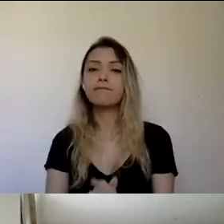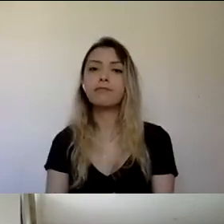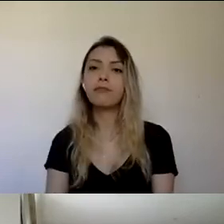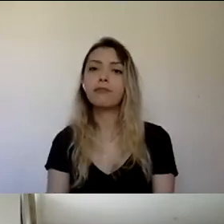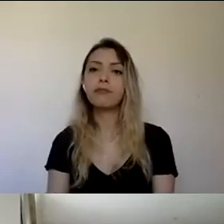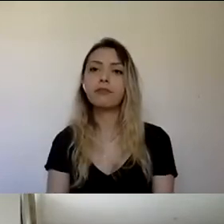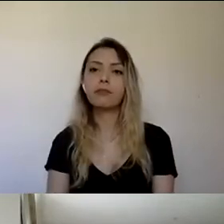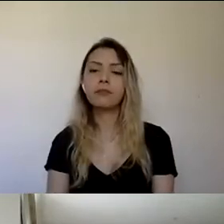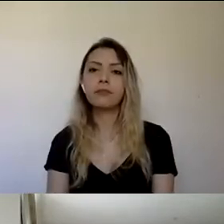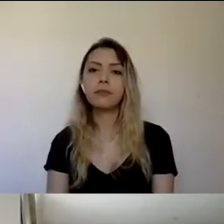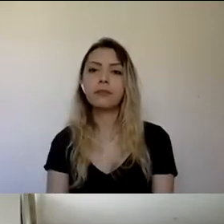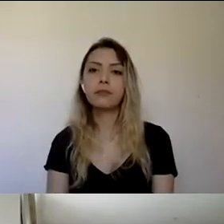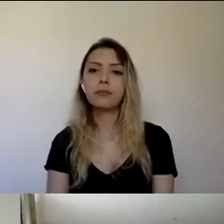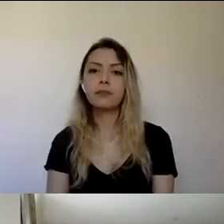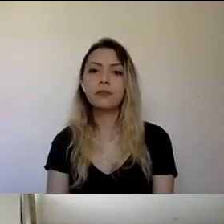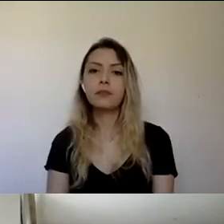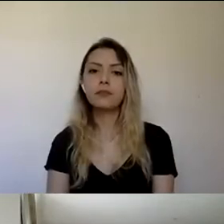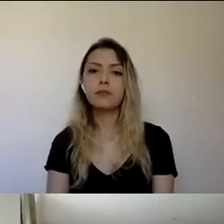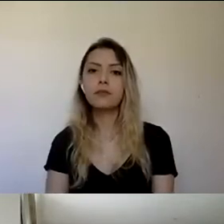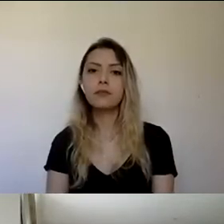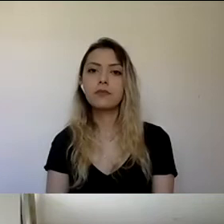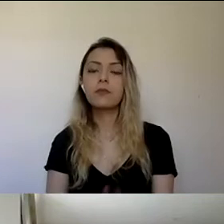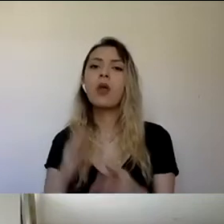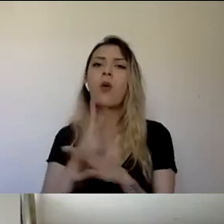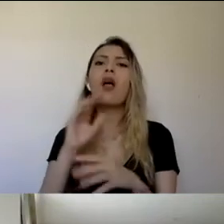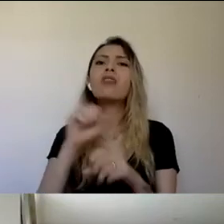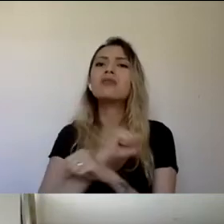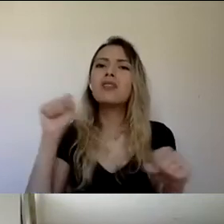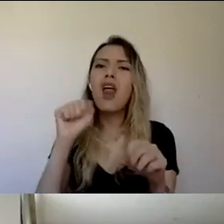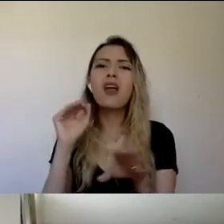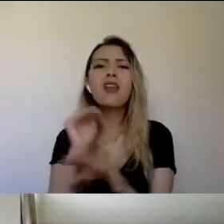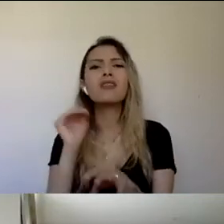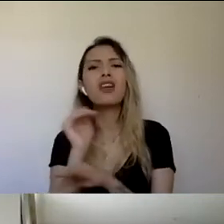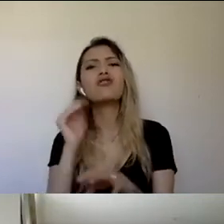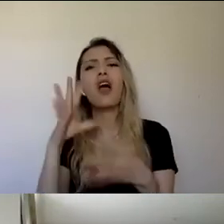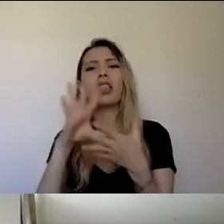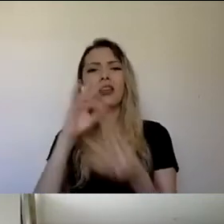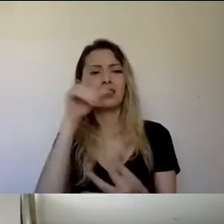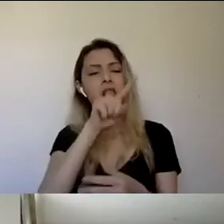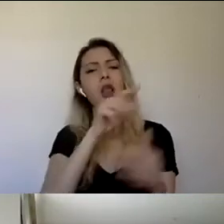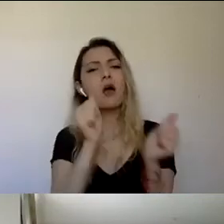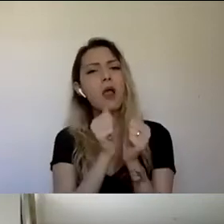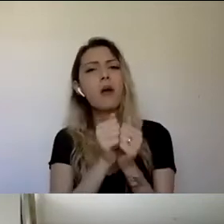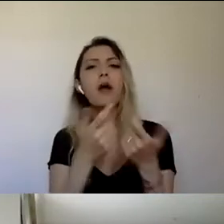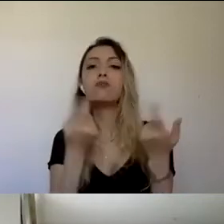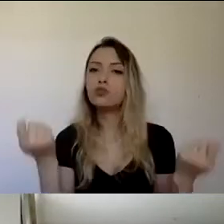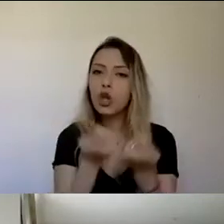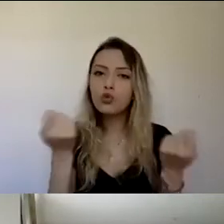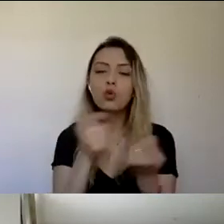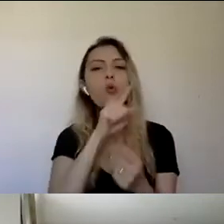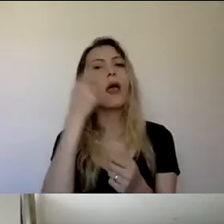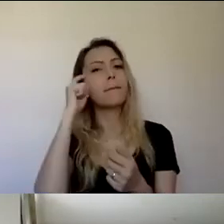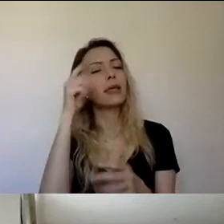doğrudan mağdurlarla çalışan gruplarla çalışıyorsunuzdur. Oradan bilgilerinizi alıyorsunuzdur. Ya